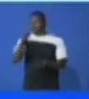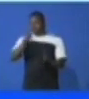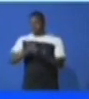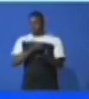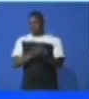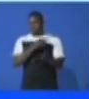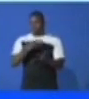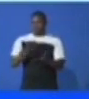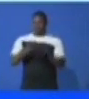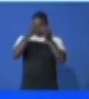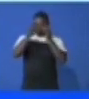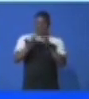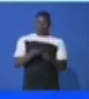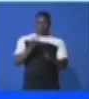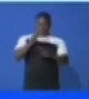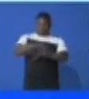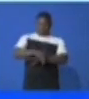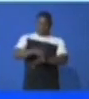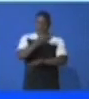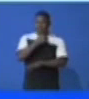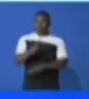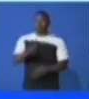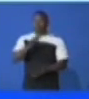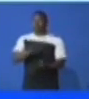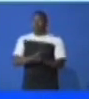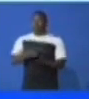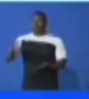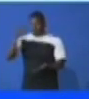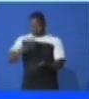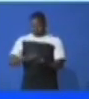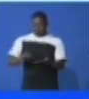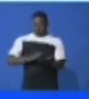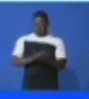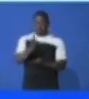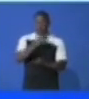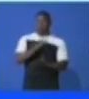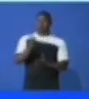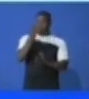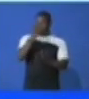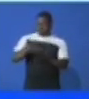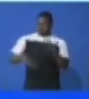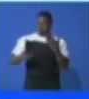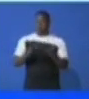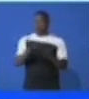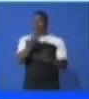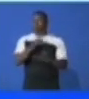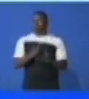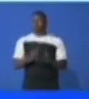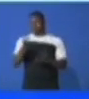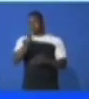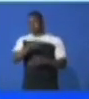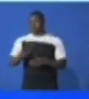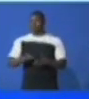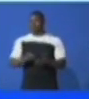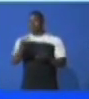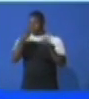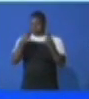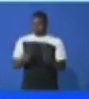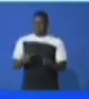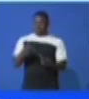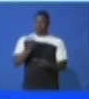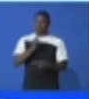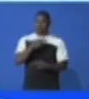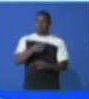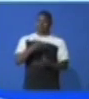document d'adoption de la convention collective vient d'être signé par les différentes parties à Ouagadougou en présence de Issaka Ouédraogo et